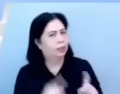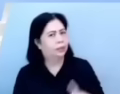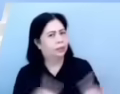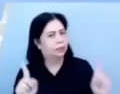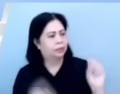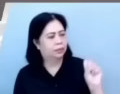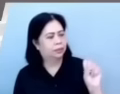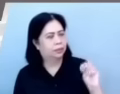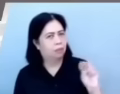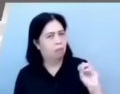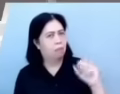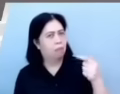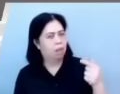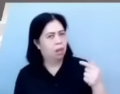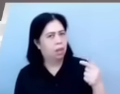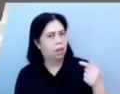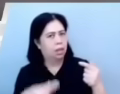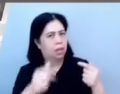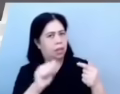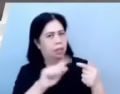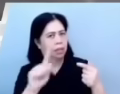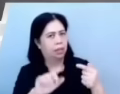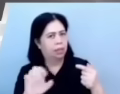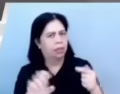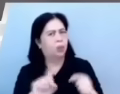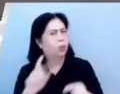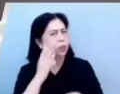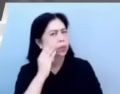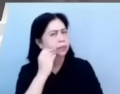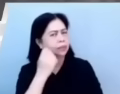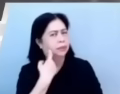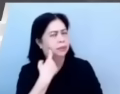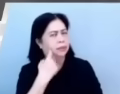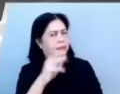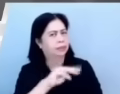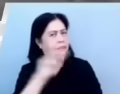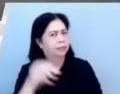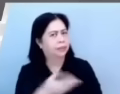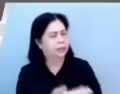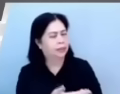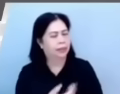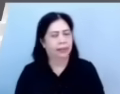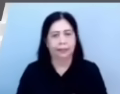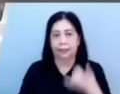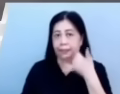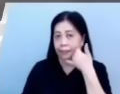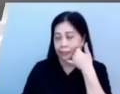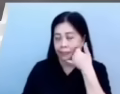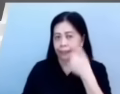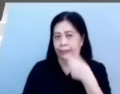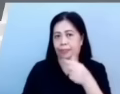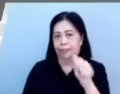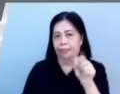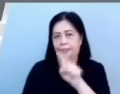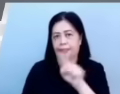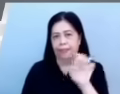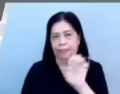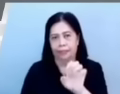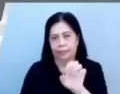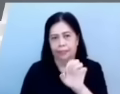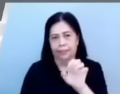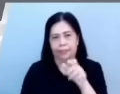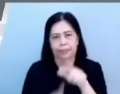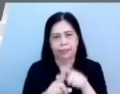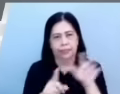at ng haze? At ano yung naranasan ng Metro Manila kanina? So yung haze po, yun po yung pollution kumbaga